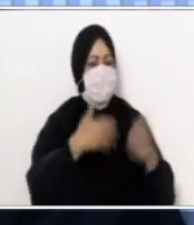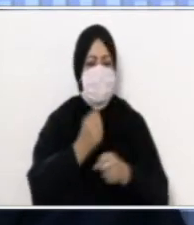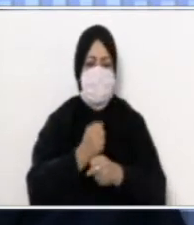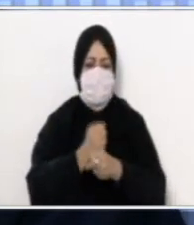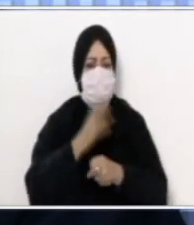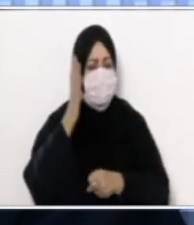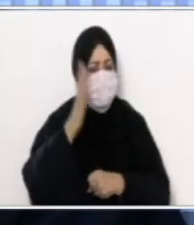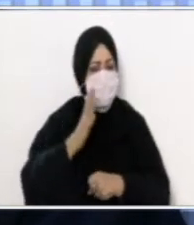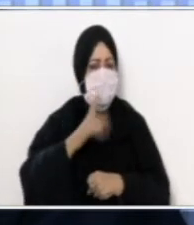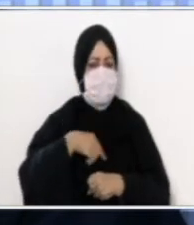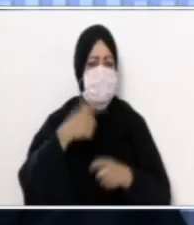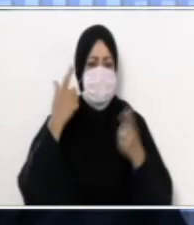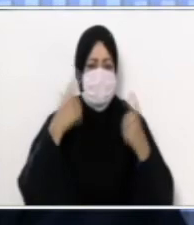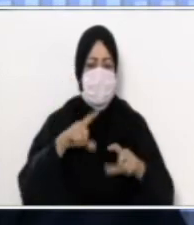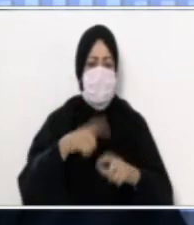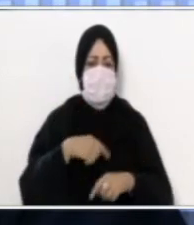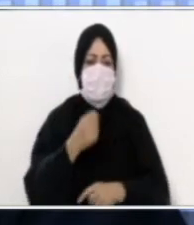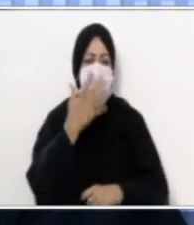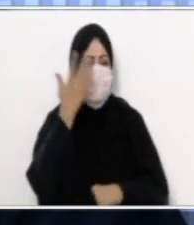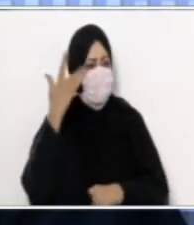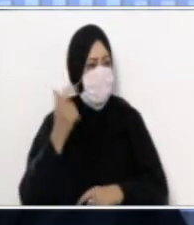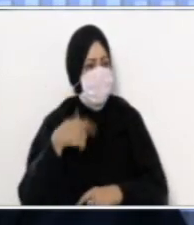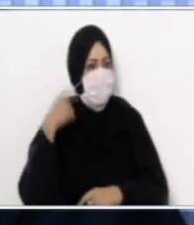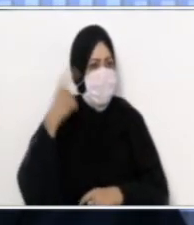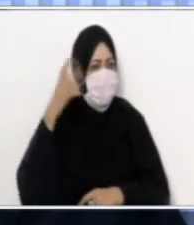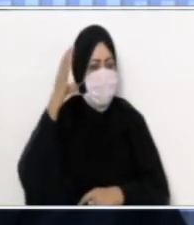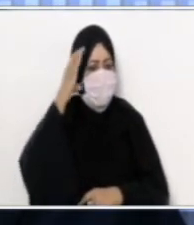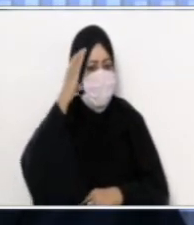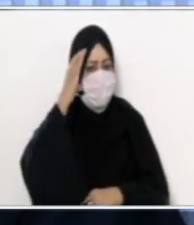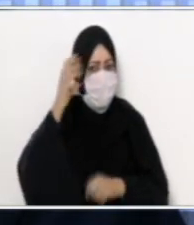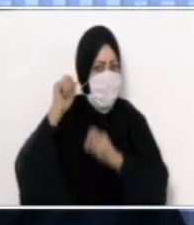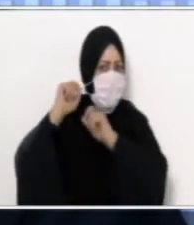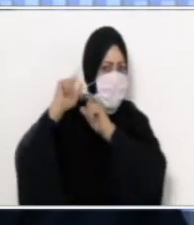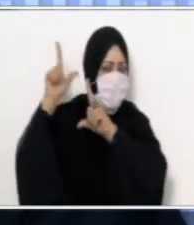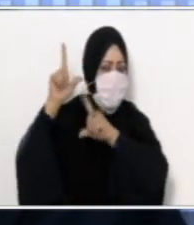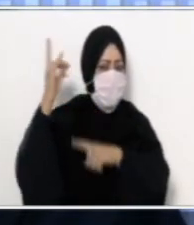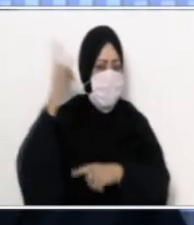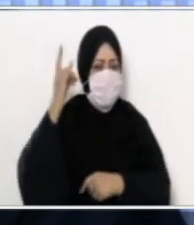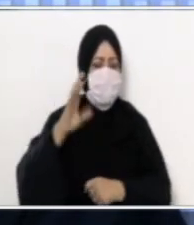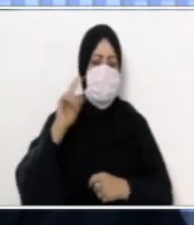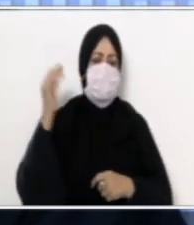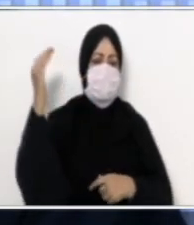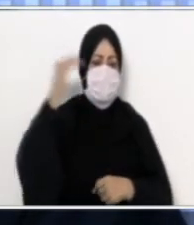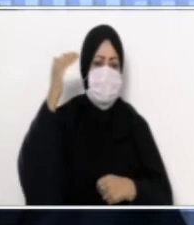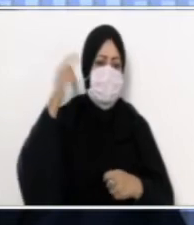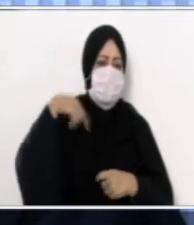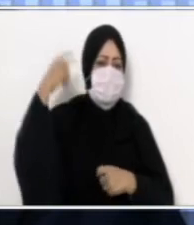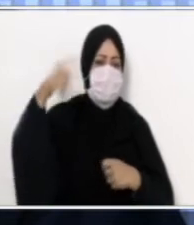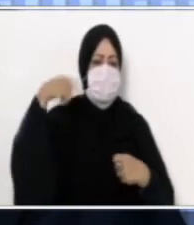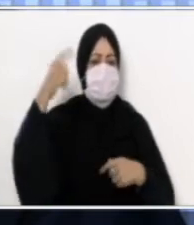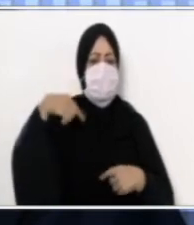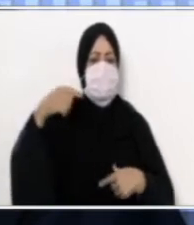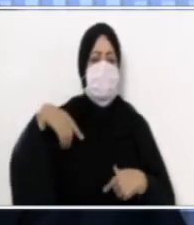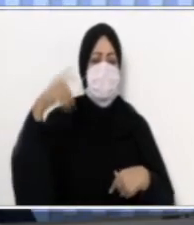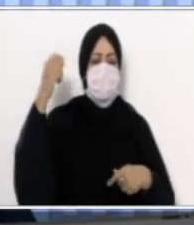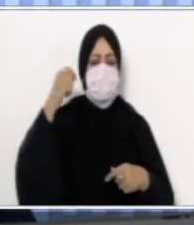البال. اللي يقعد فاضي يبدا يفكر ويسترسل في الوساوس وتتمادى به حتى تهلكه